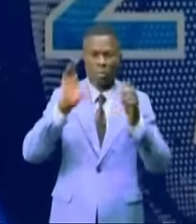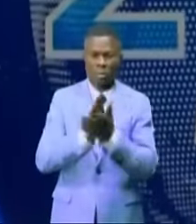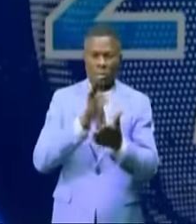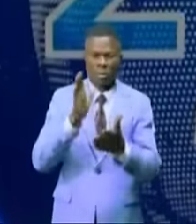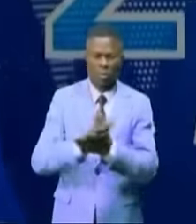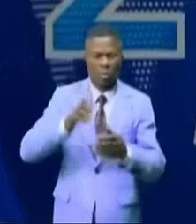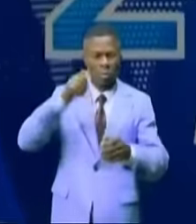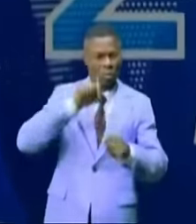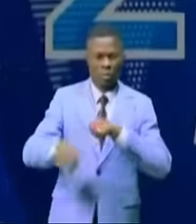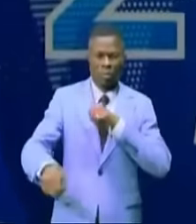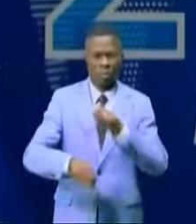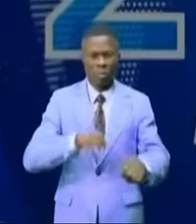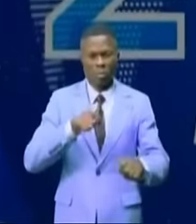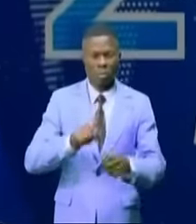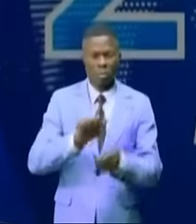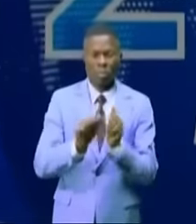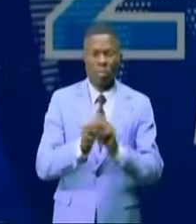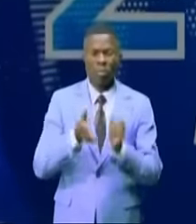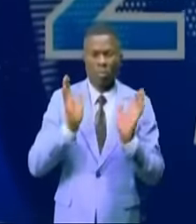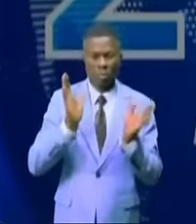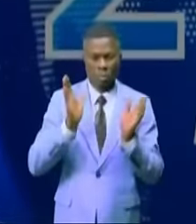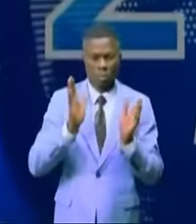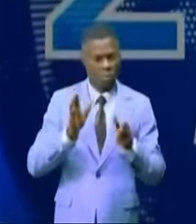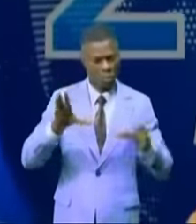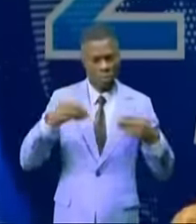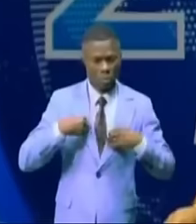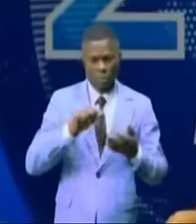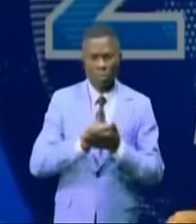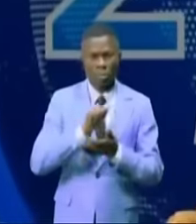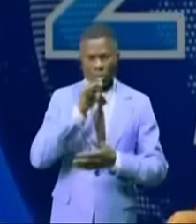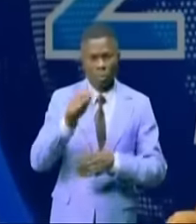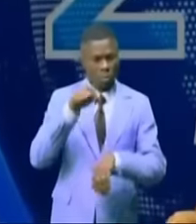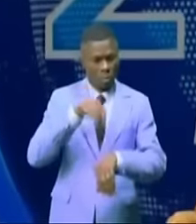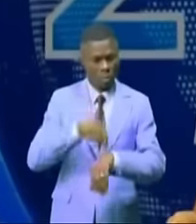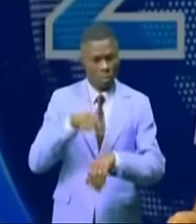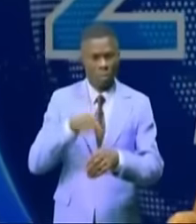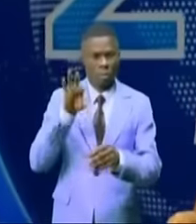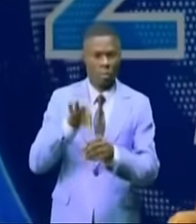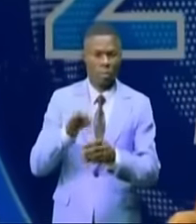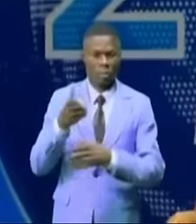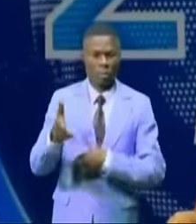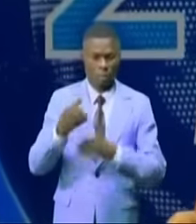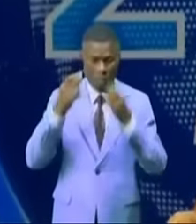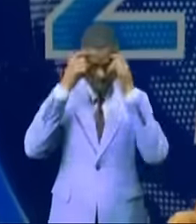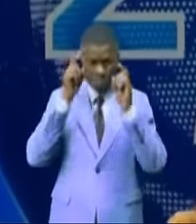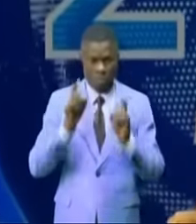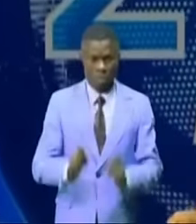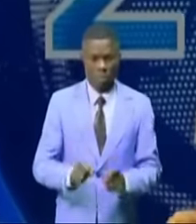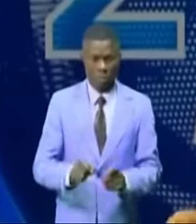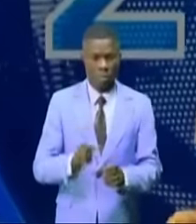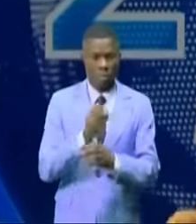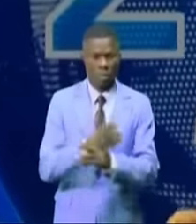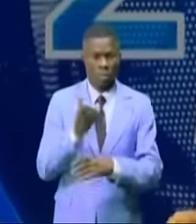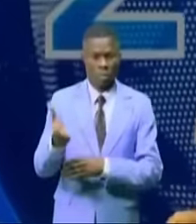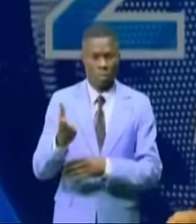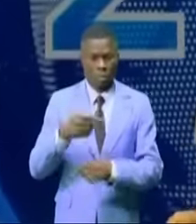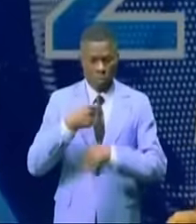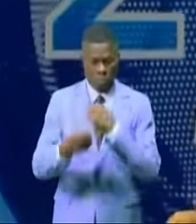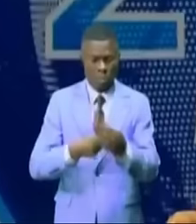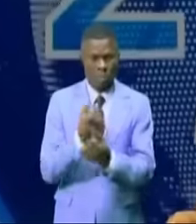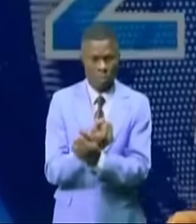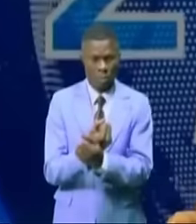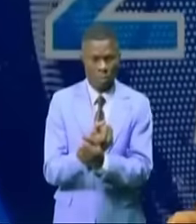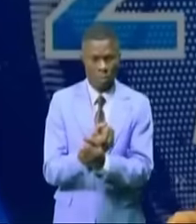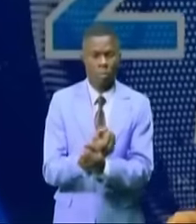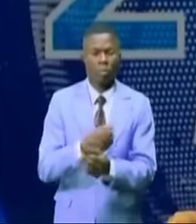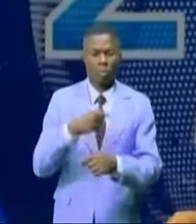le spectacle est au pinacle de l'intolérance en plein processus électoral. La décision a été prise et entrée en vigueur au